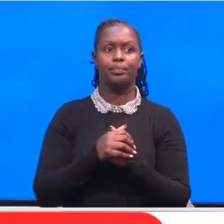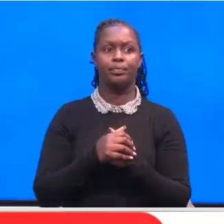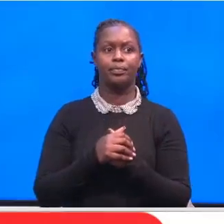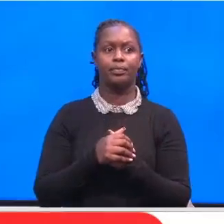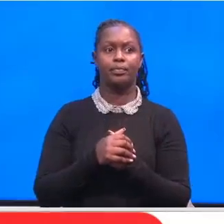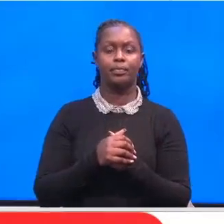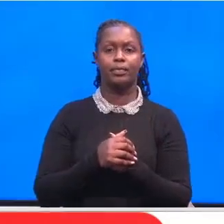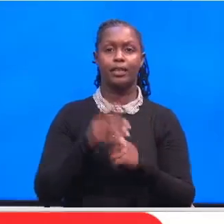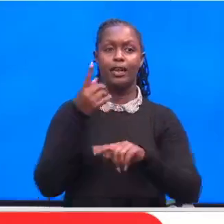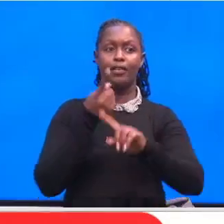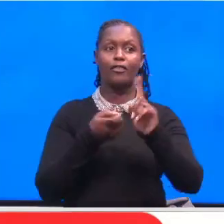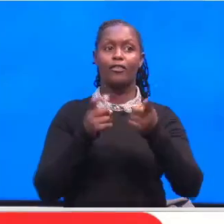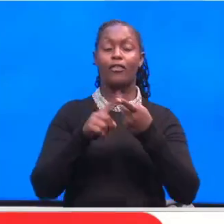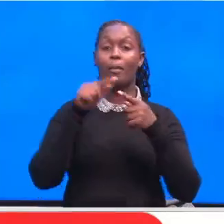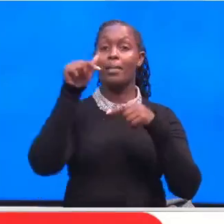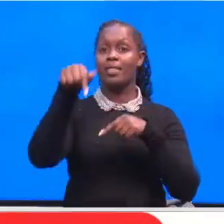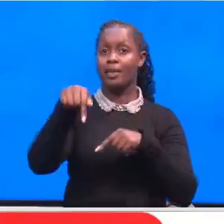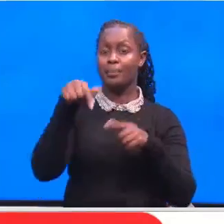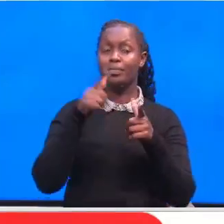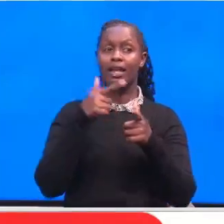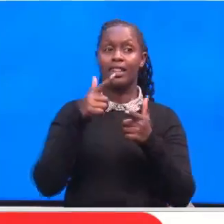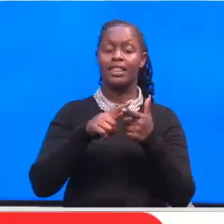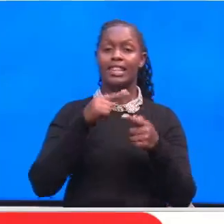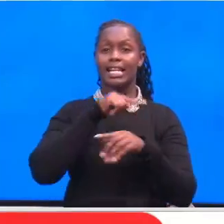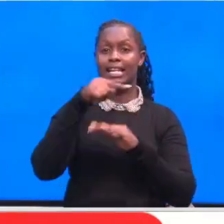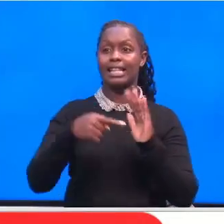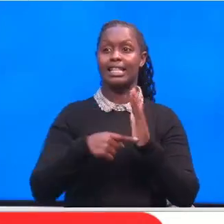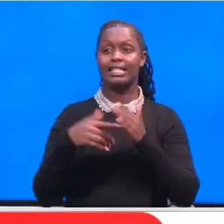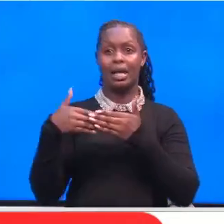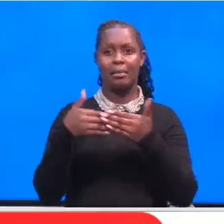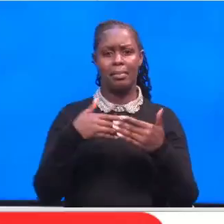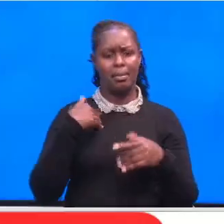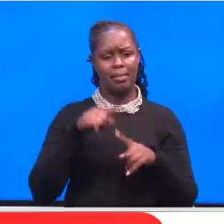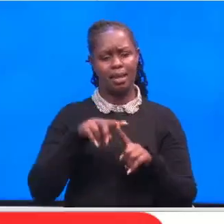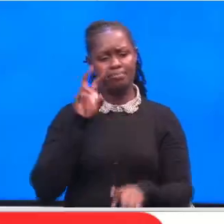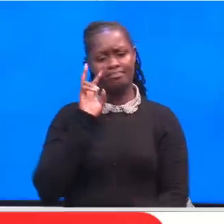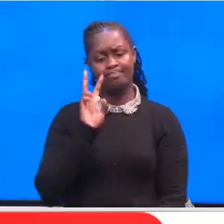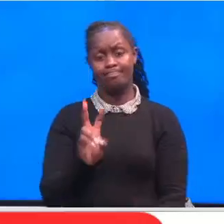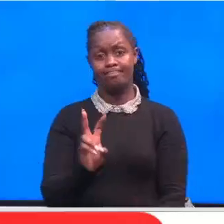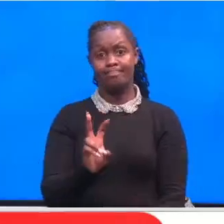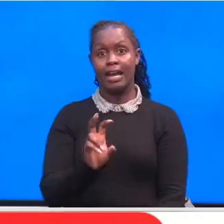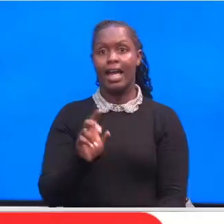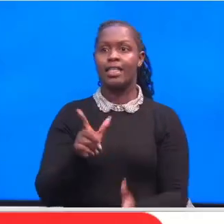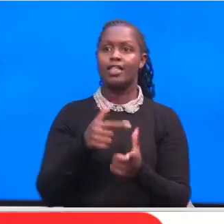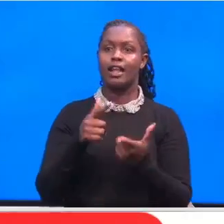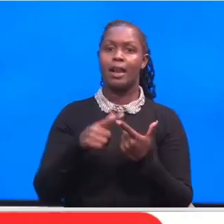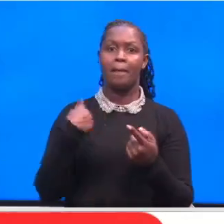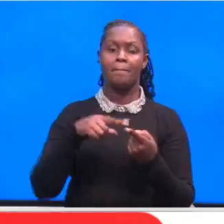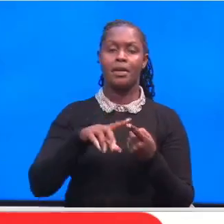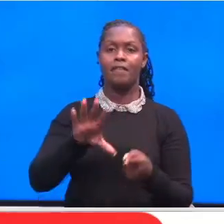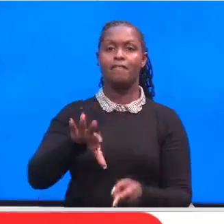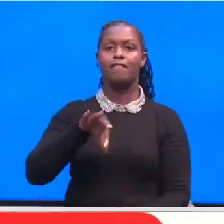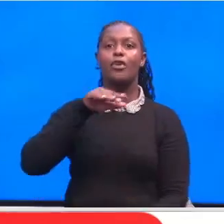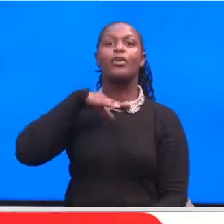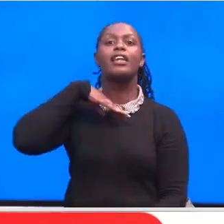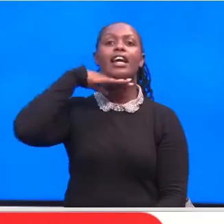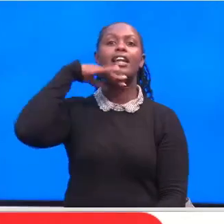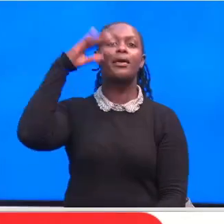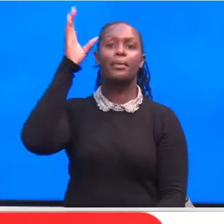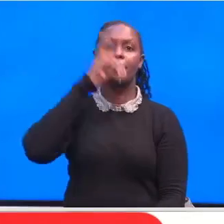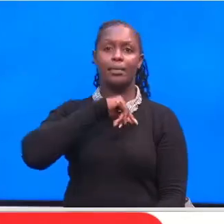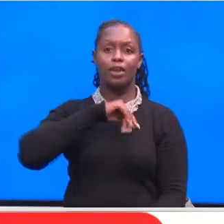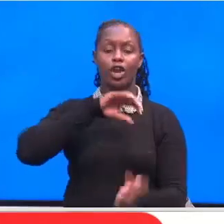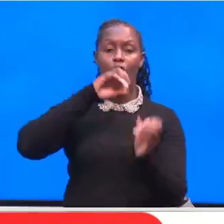Kutoka hapo ule mtoto nikaenda nikamwangalia, nikapata ameuliwa, akatupwa mahali